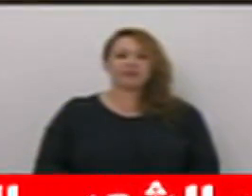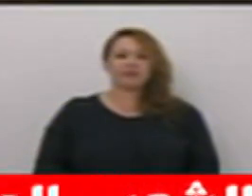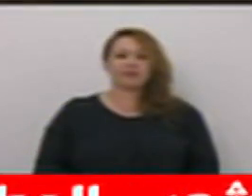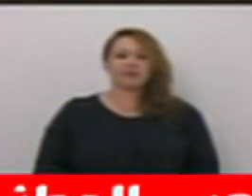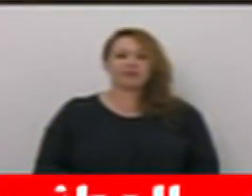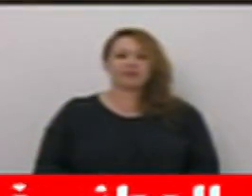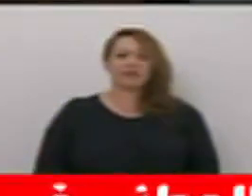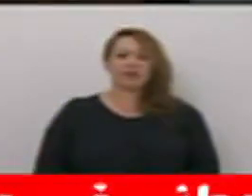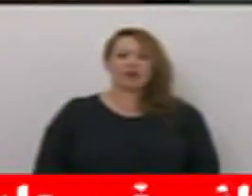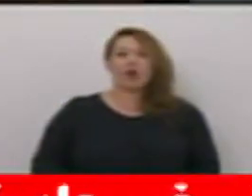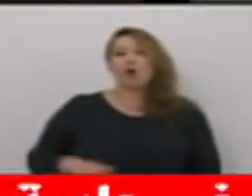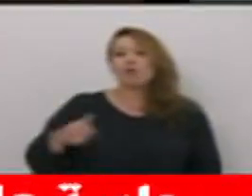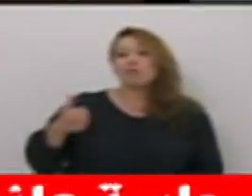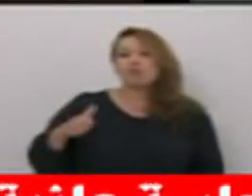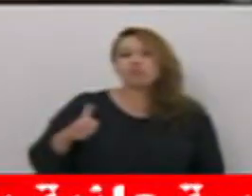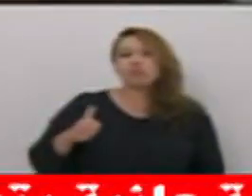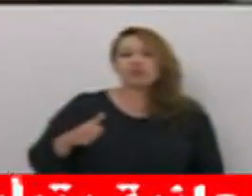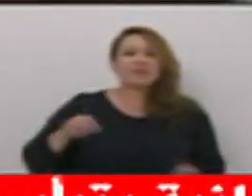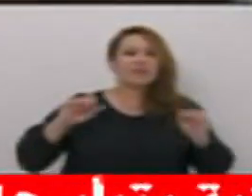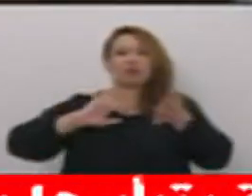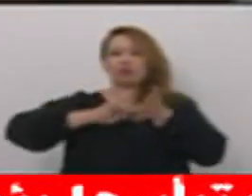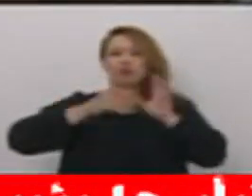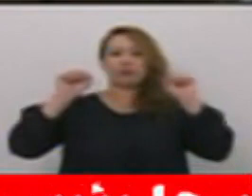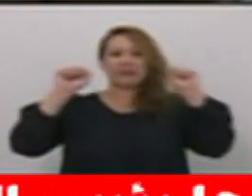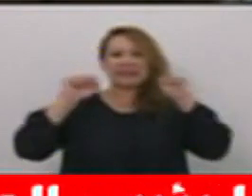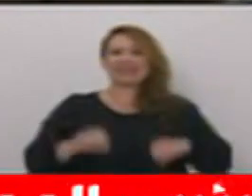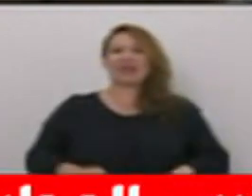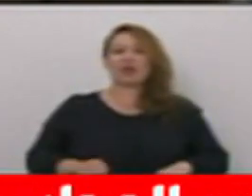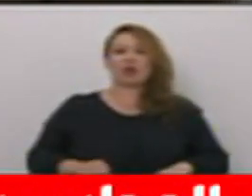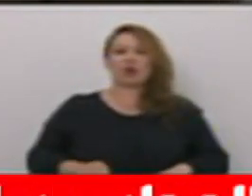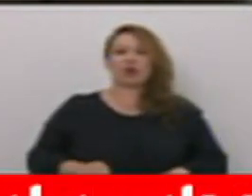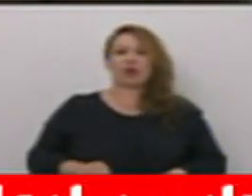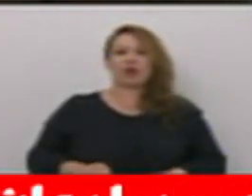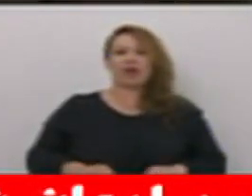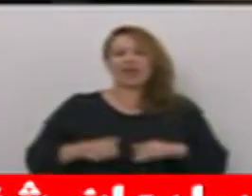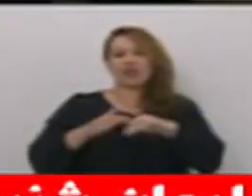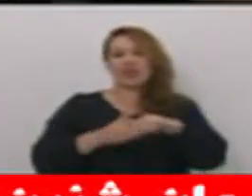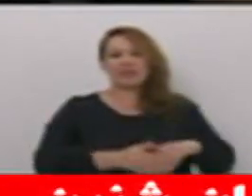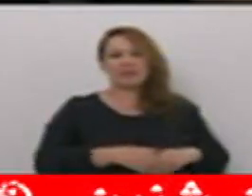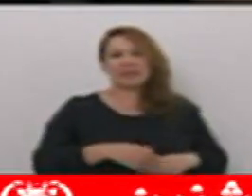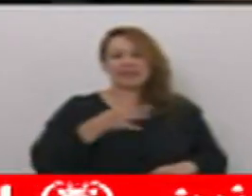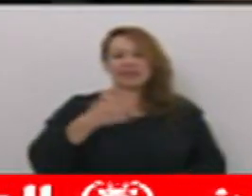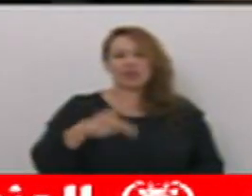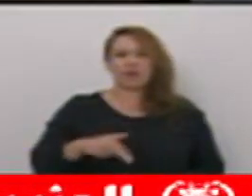أعتقد أن هناك إجماعا كاملا وسأستثني من صوت بغير ذلك. المصوتون بلا.